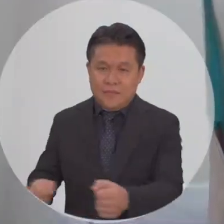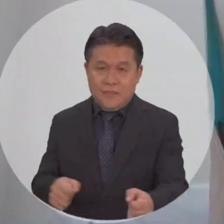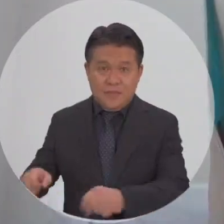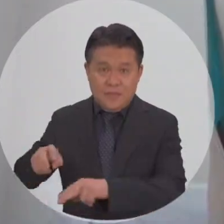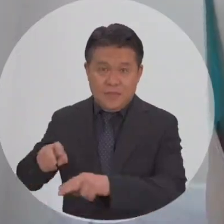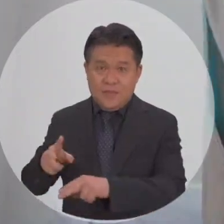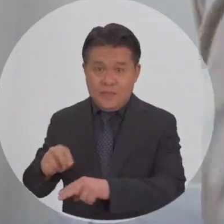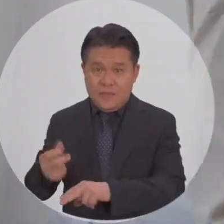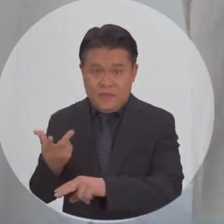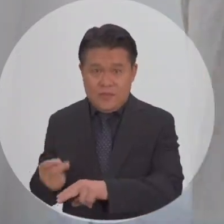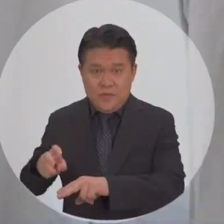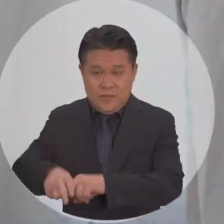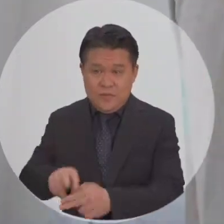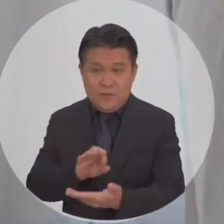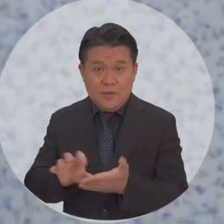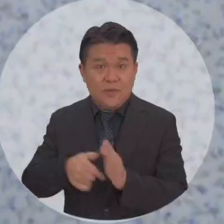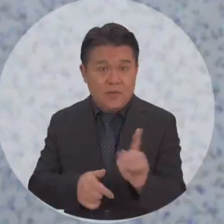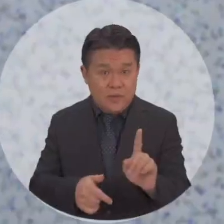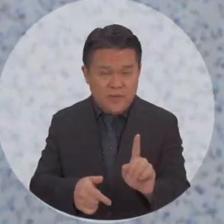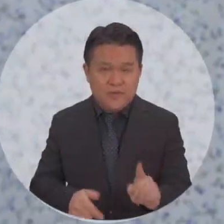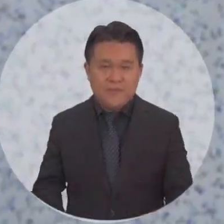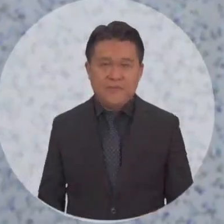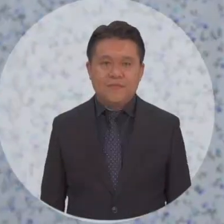이동변기를 이용하는 경우입니다.